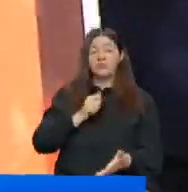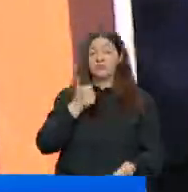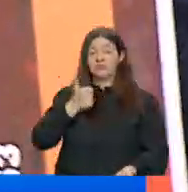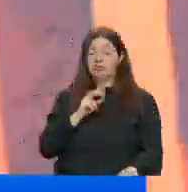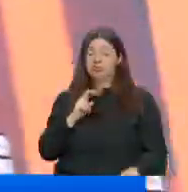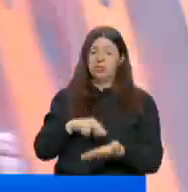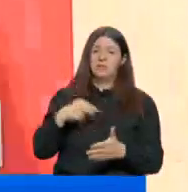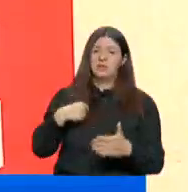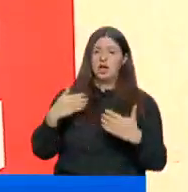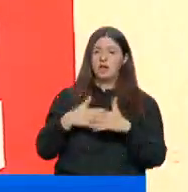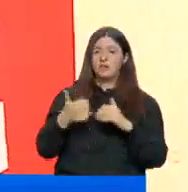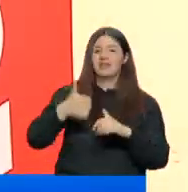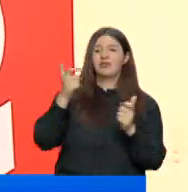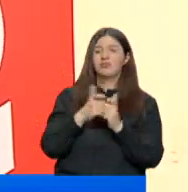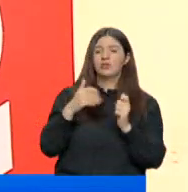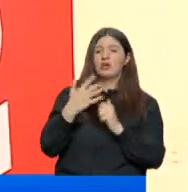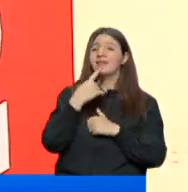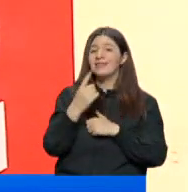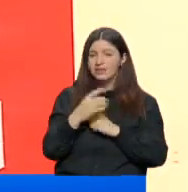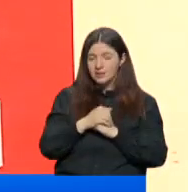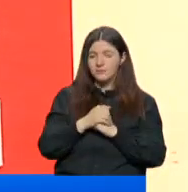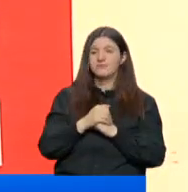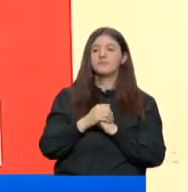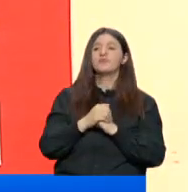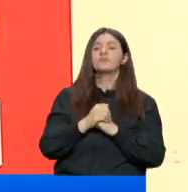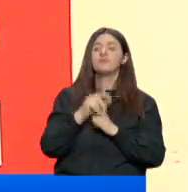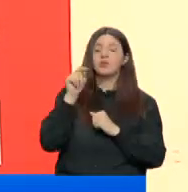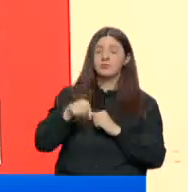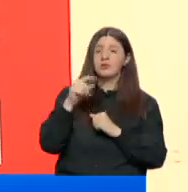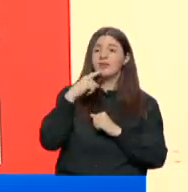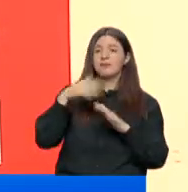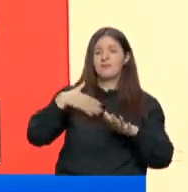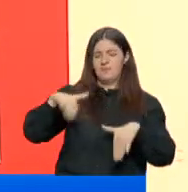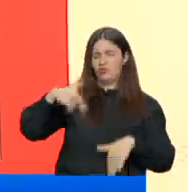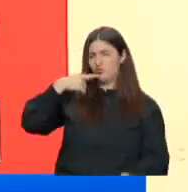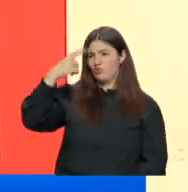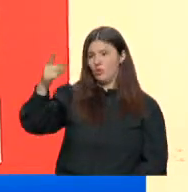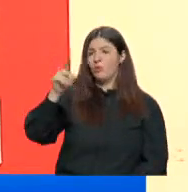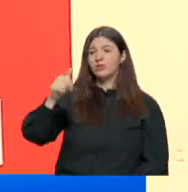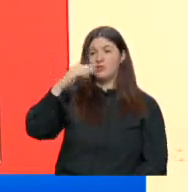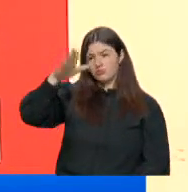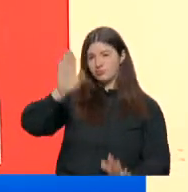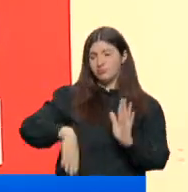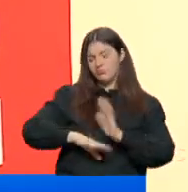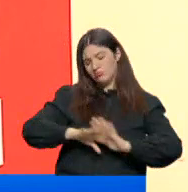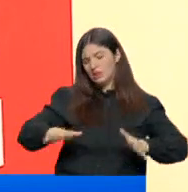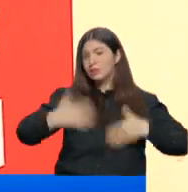pazartesi akşamı kabine toplantısından sonra. Dedi ki, buradan dedi meclise sesleniyorum dedi, onu geri çekin.